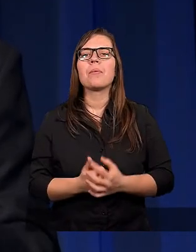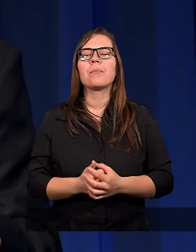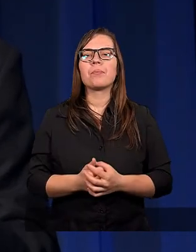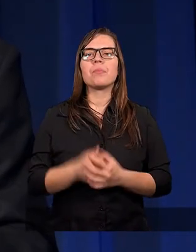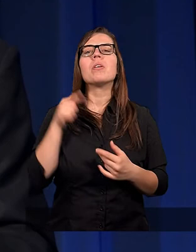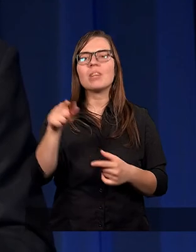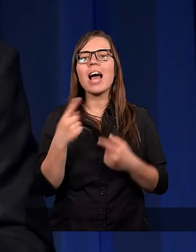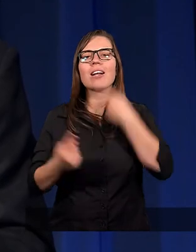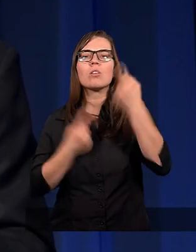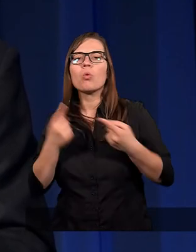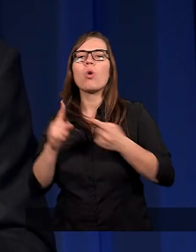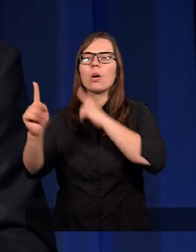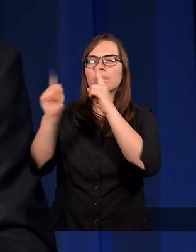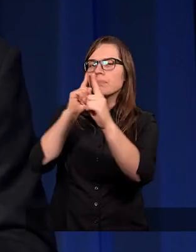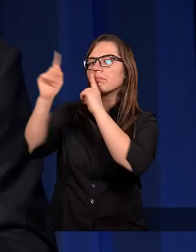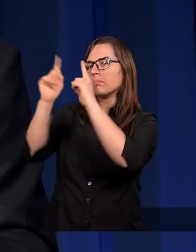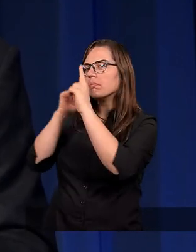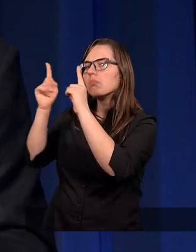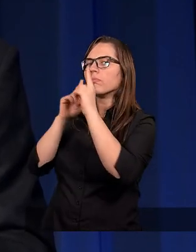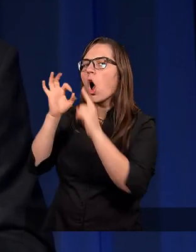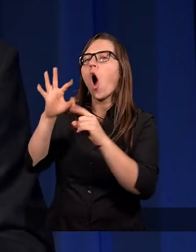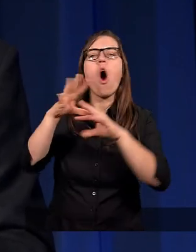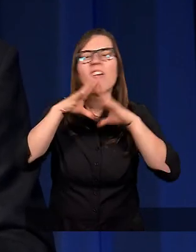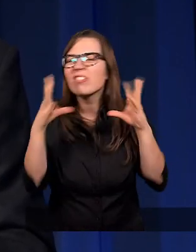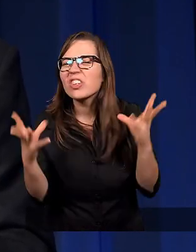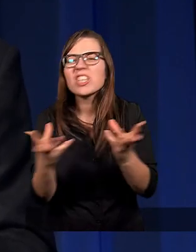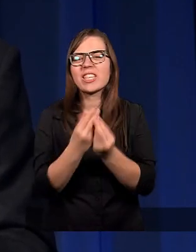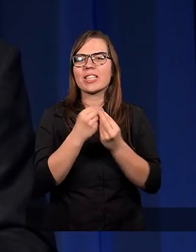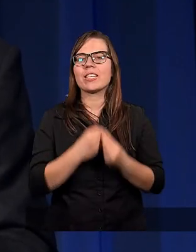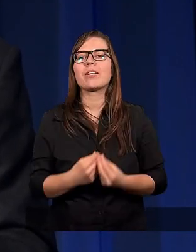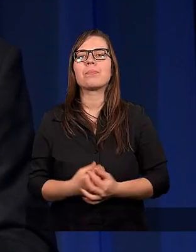W takich sytuacjach rozmawiamy o wszystkim.